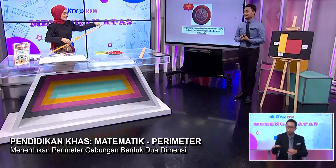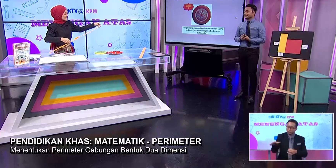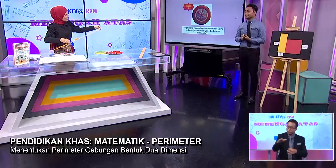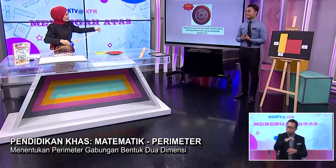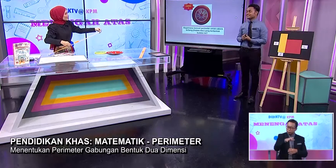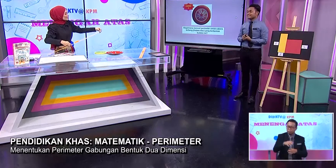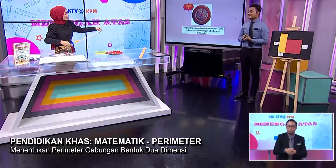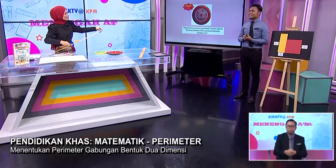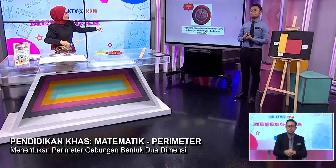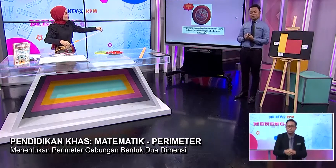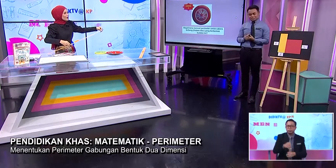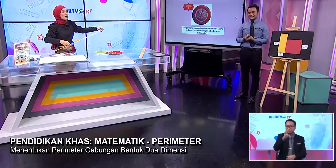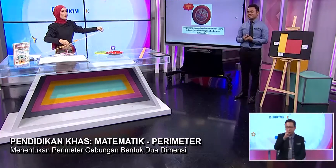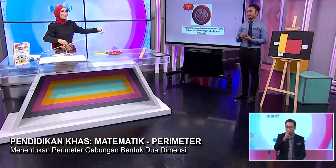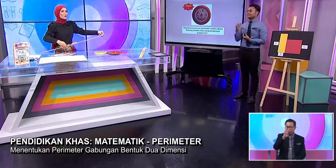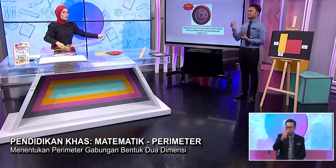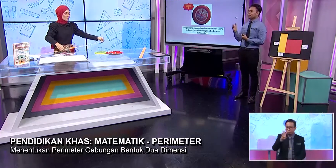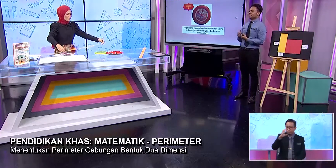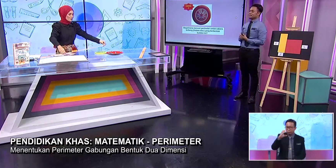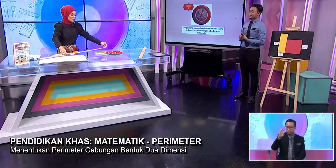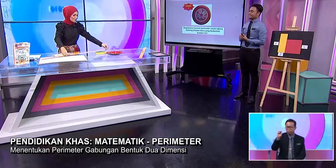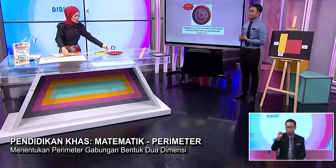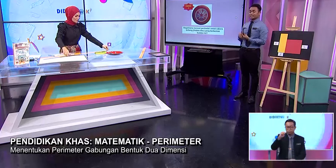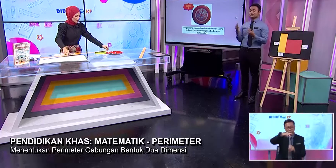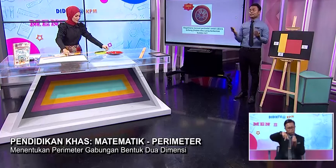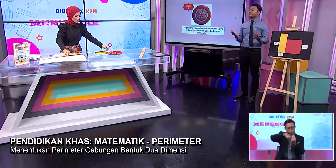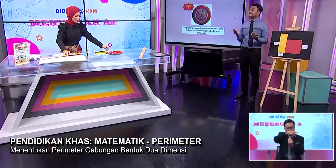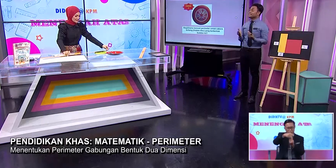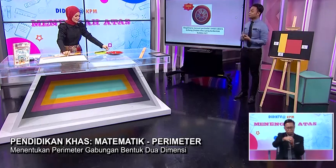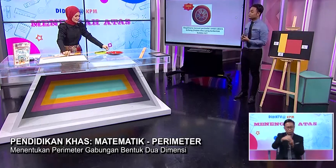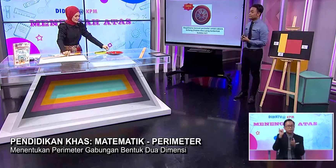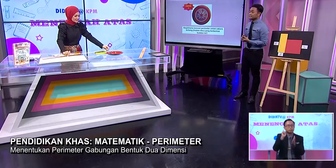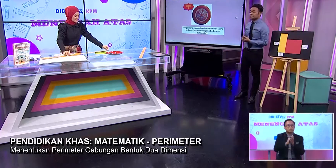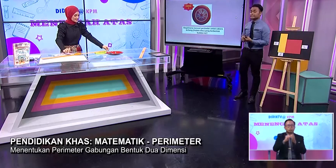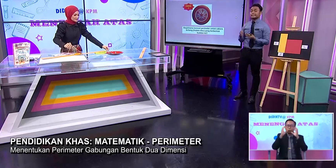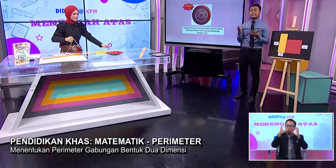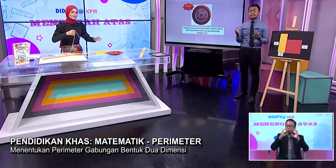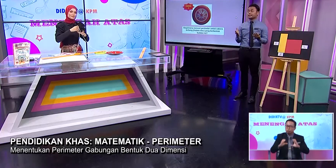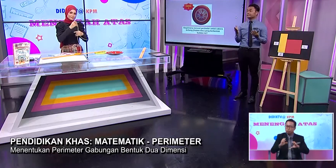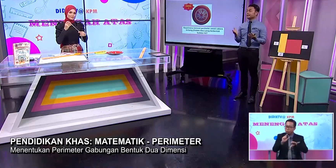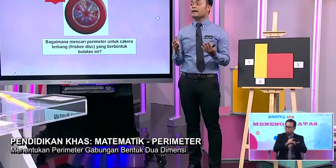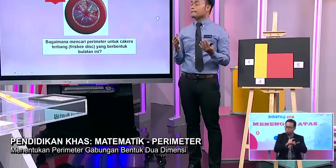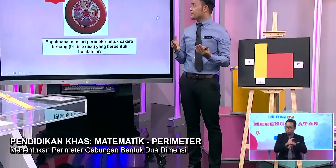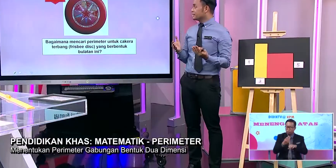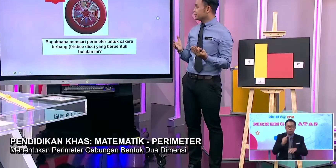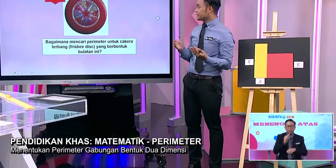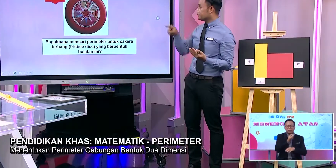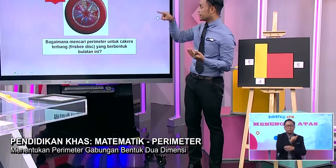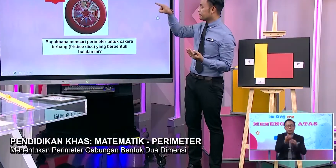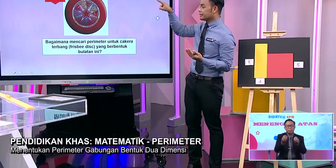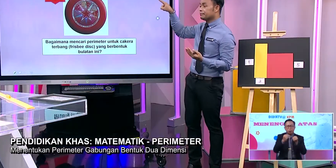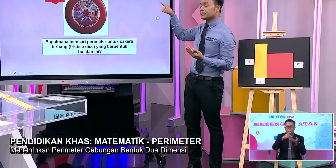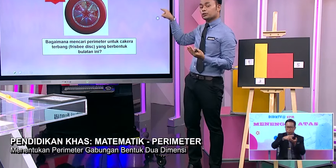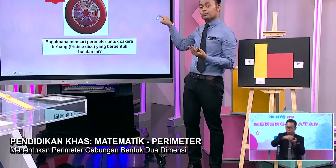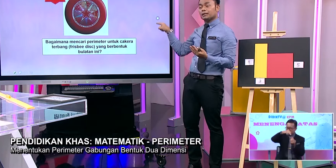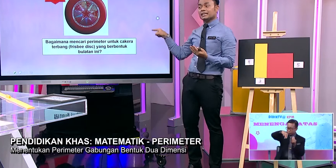enam kelompok semifinal 41 tepat Oke begitu takidah yang digunakan jika kita hanya mengira